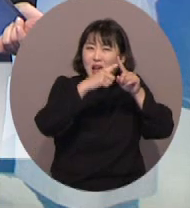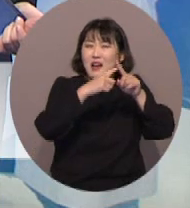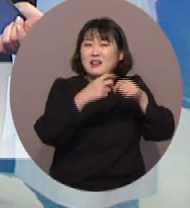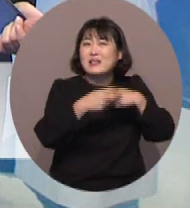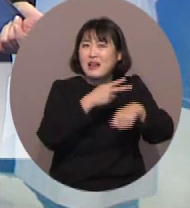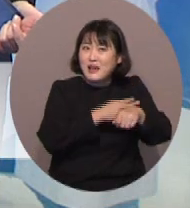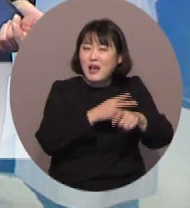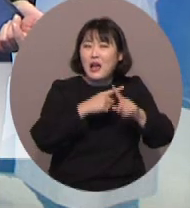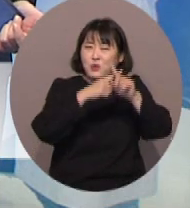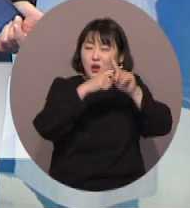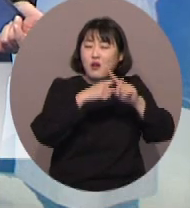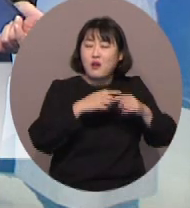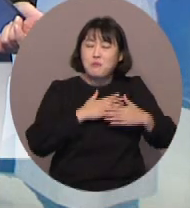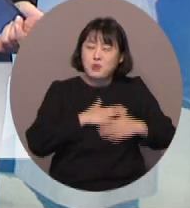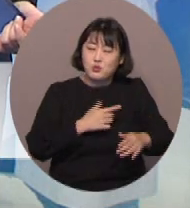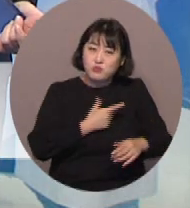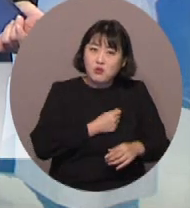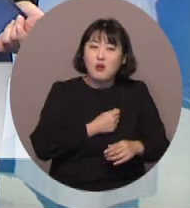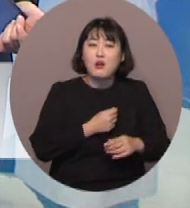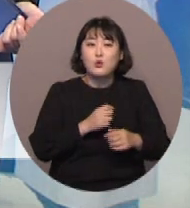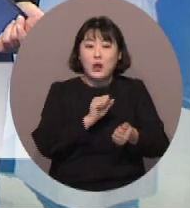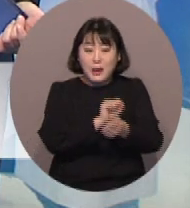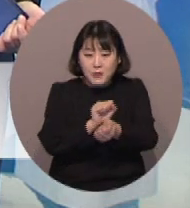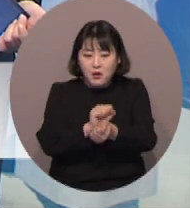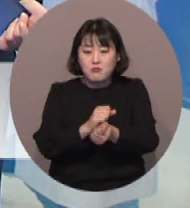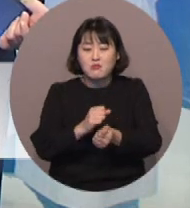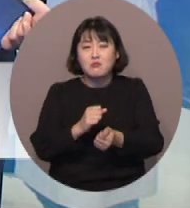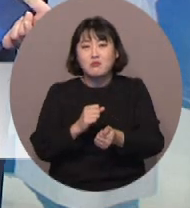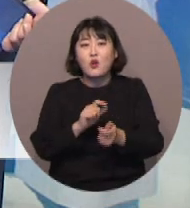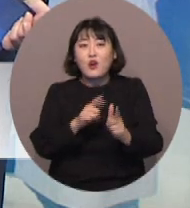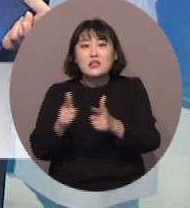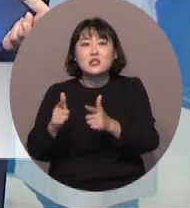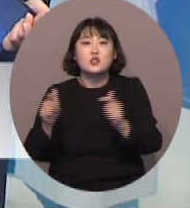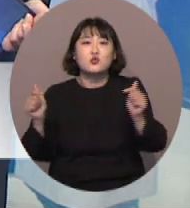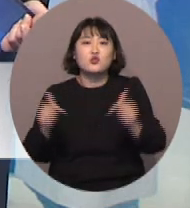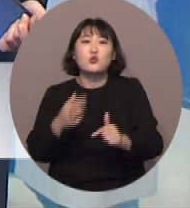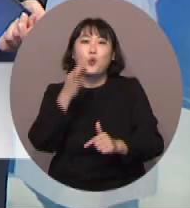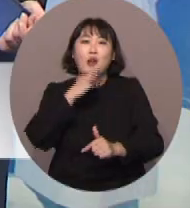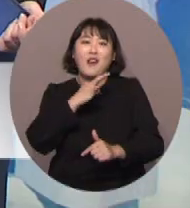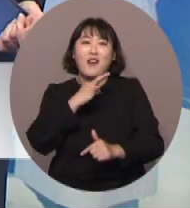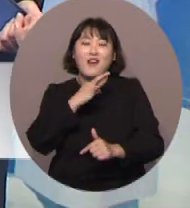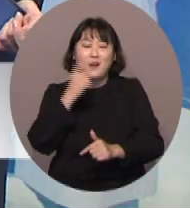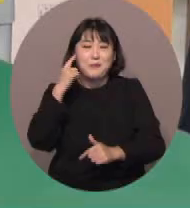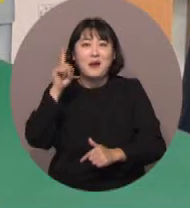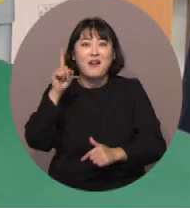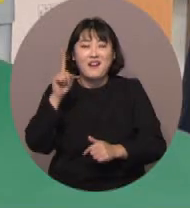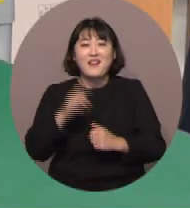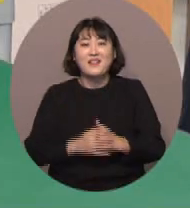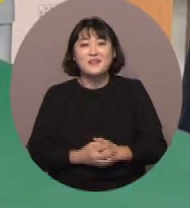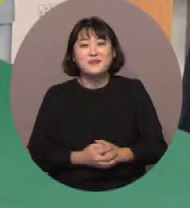줄이고 감염 확산도 막을 수 있는 기술로 주목받고 있습니다 조형찬 기자입니다